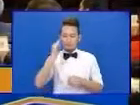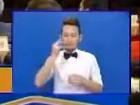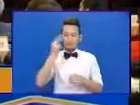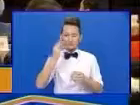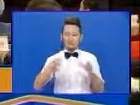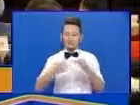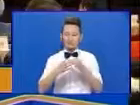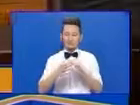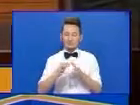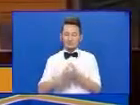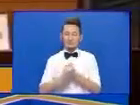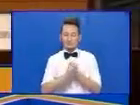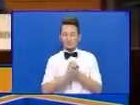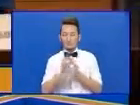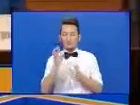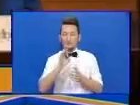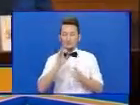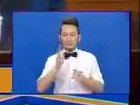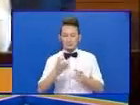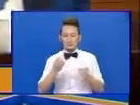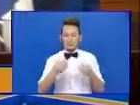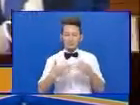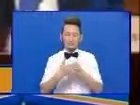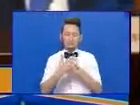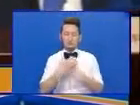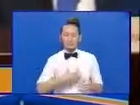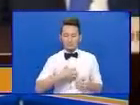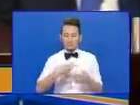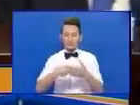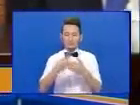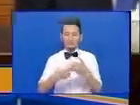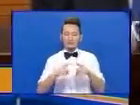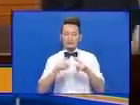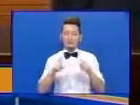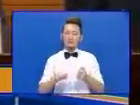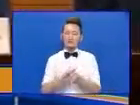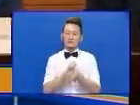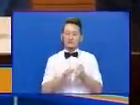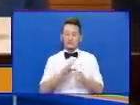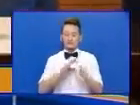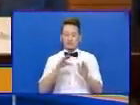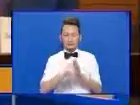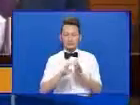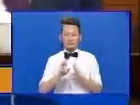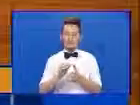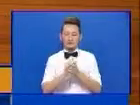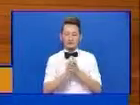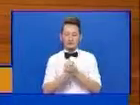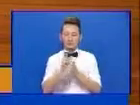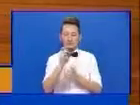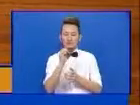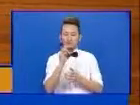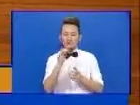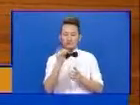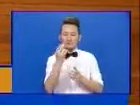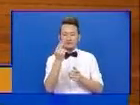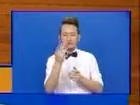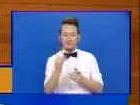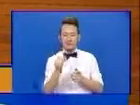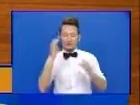арналған орталықтың ашылу салтанатында тағы бір маңызды келісімге қол қойылды. Ол бірлескен Конфуций институтын құру жөніндегі